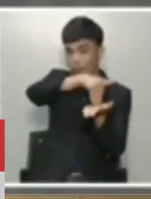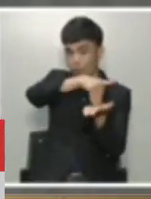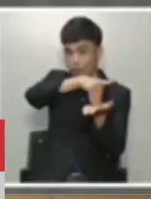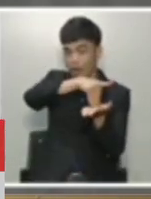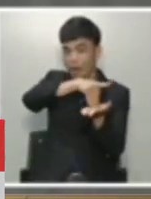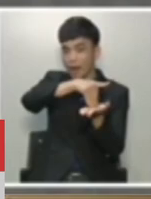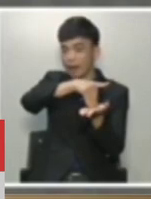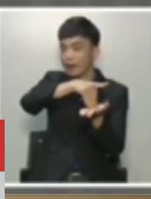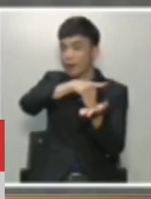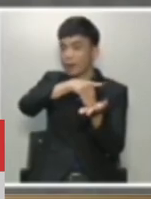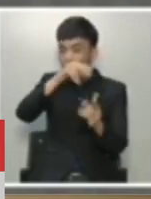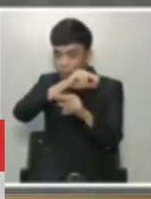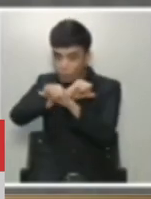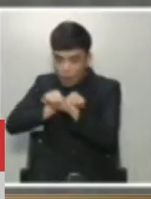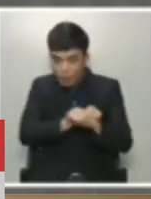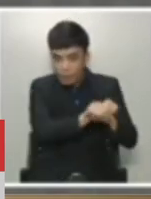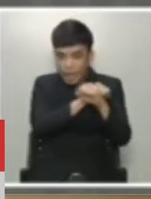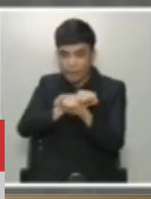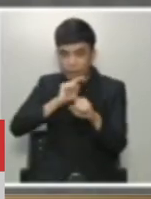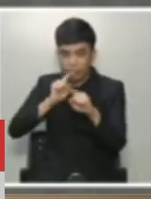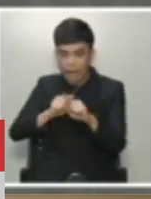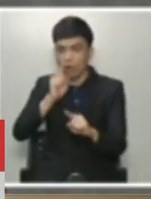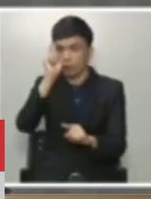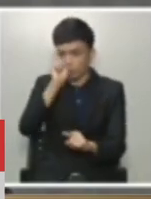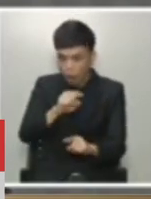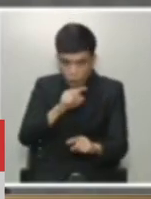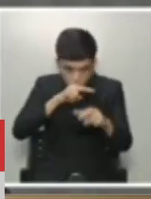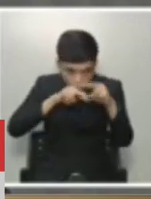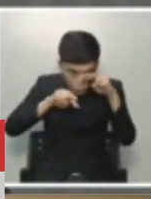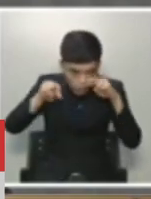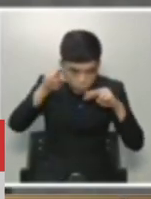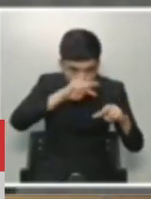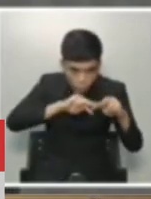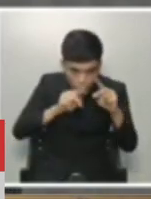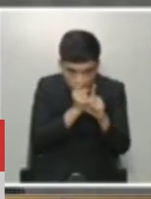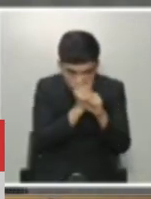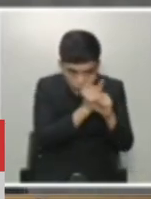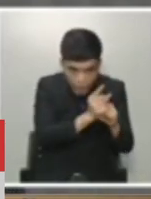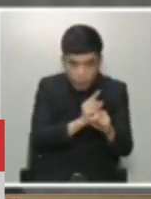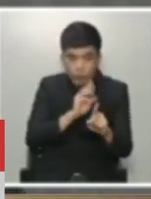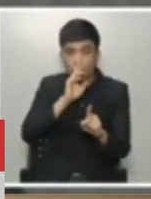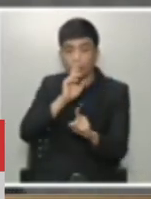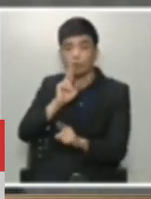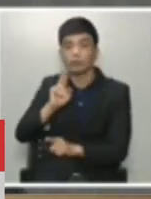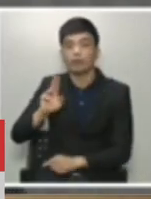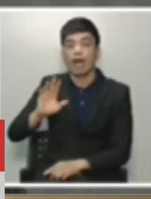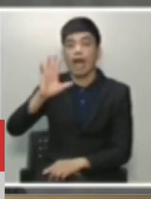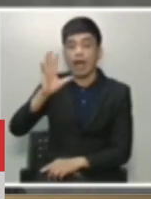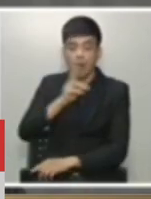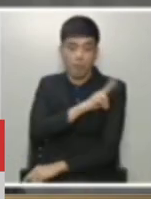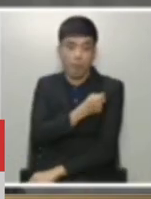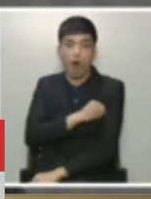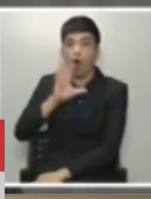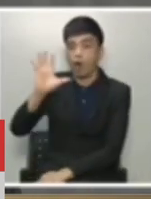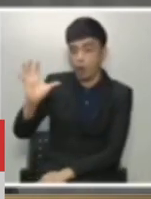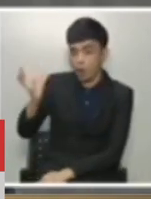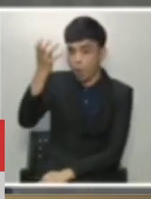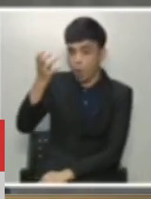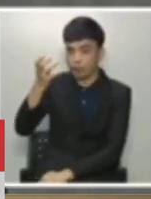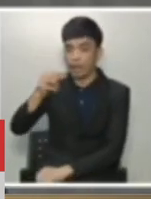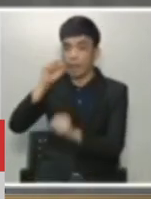านแล้วเนี่ยต้องติดตามสถานการณ์อย่างใกล้ชิดติดตามว่าองค์การอนามัยโลกนี่เขาจะประกาศโรคนี้เนี่ยเป็นภัยคุกคามระหว่างประเทศหรือ